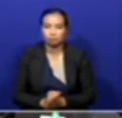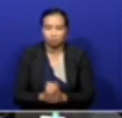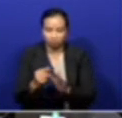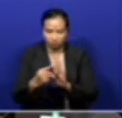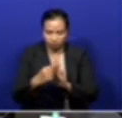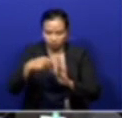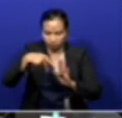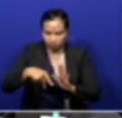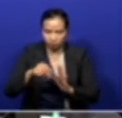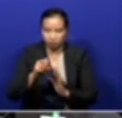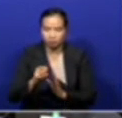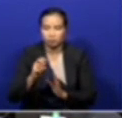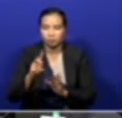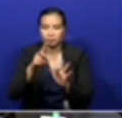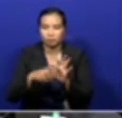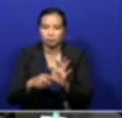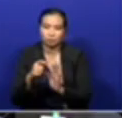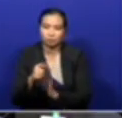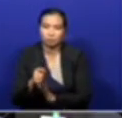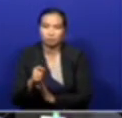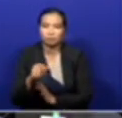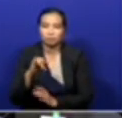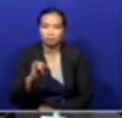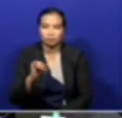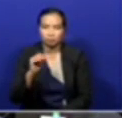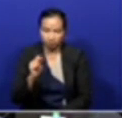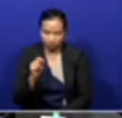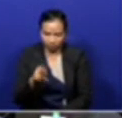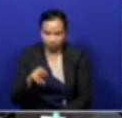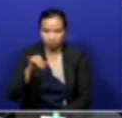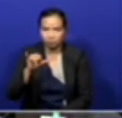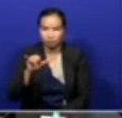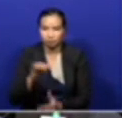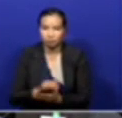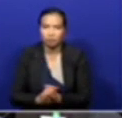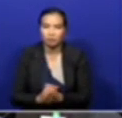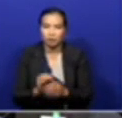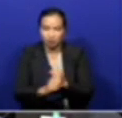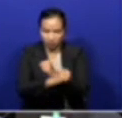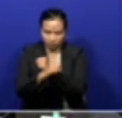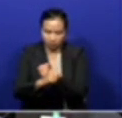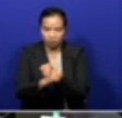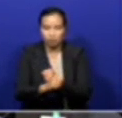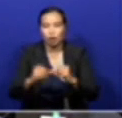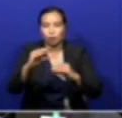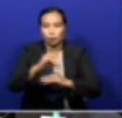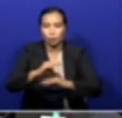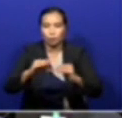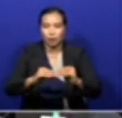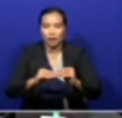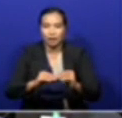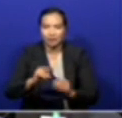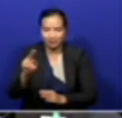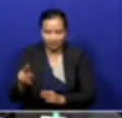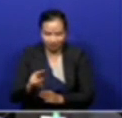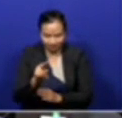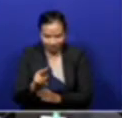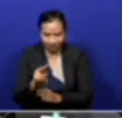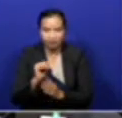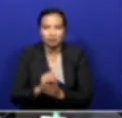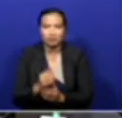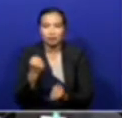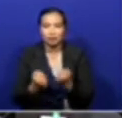ายงานของผู้สอบบัญชีและงบการเงินกองทุนเพื่อความปลอดภัยในการใช้รถใช้ถนน